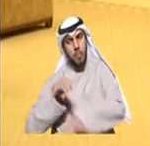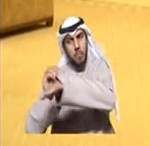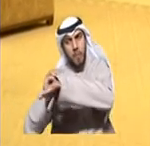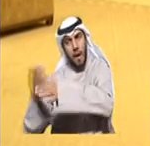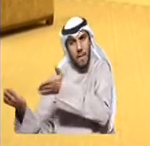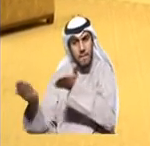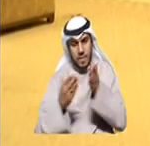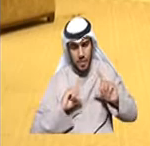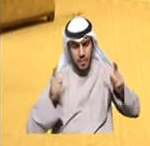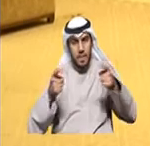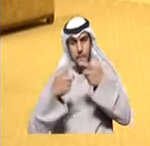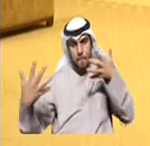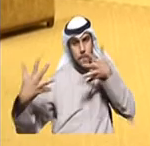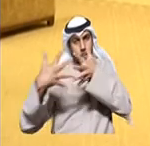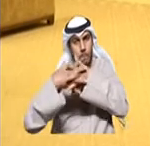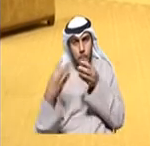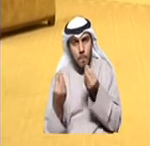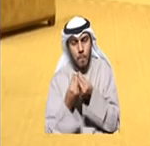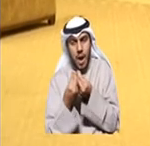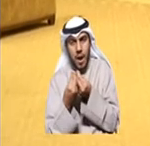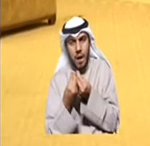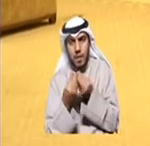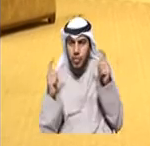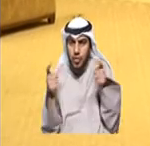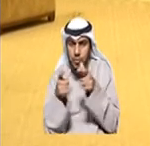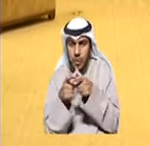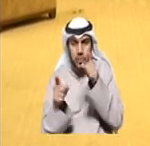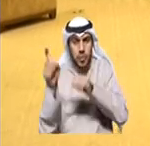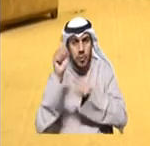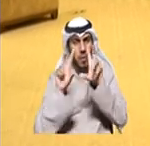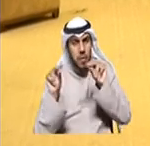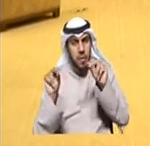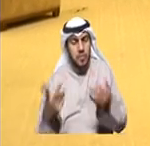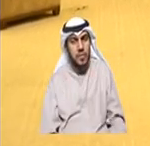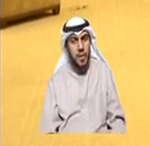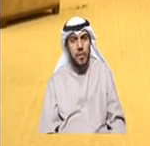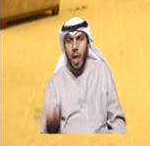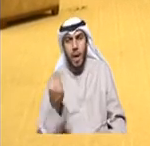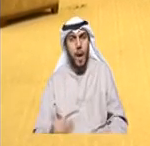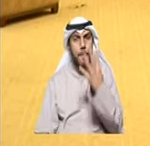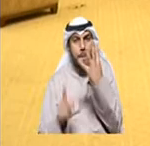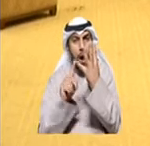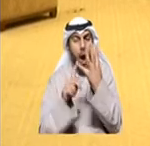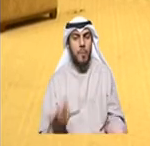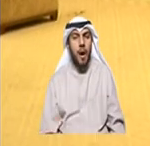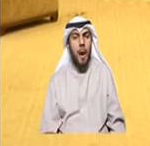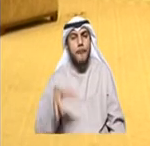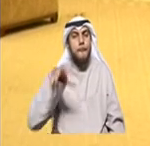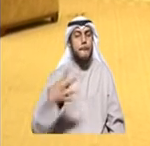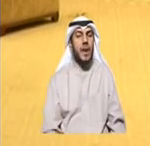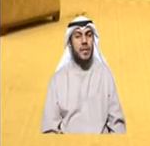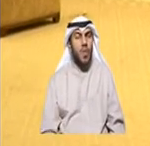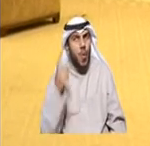جيدة بإشراك مؤسسات المجتمع المدني التي تعتبر هي السلطة الرابعة في البلد، وهي العين التي لا يرى فيها بعض